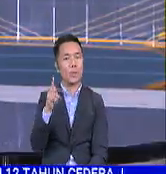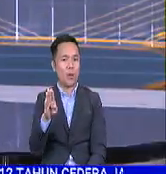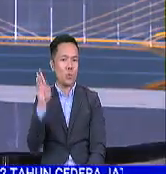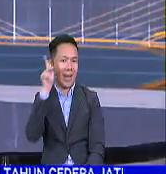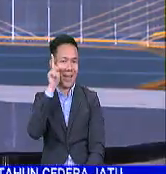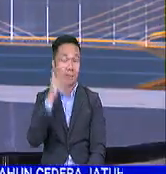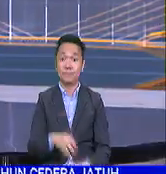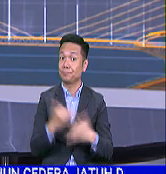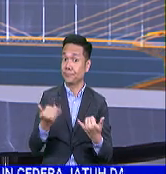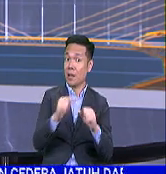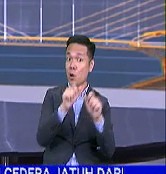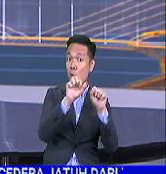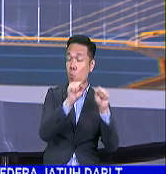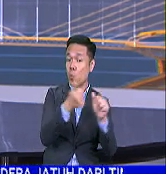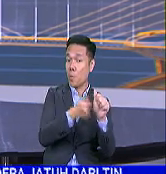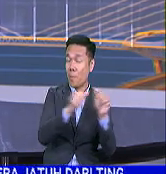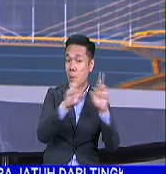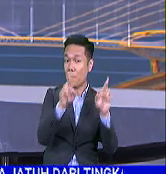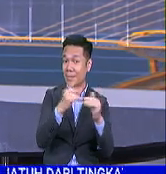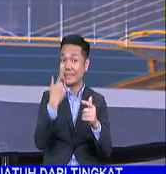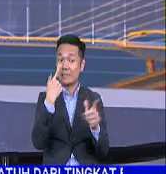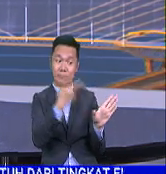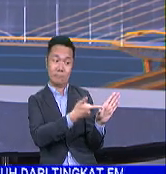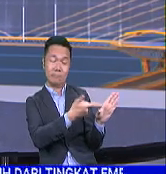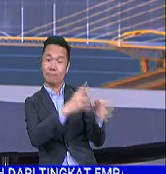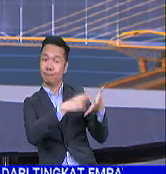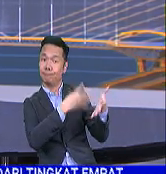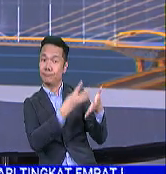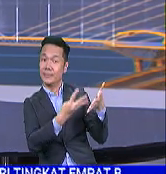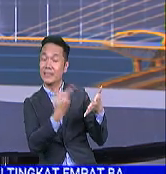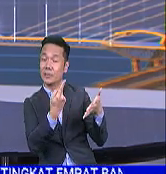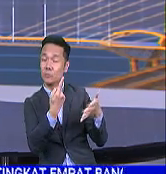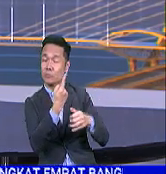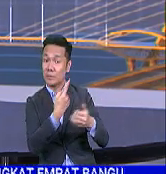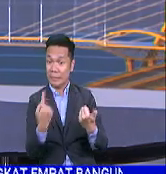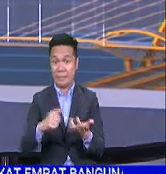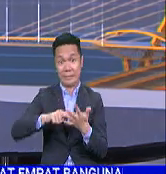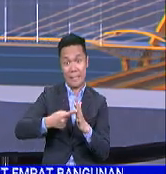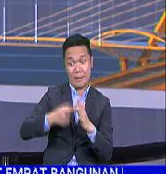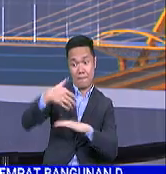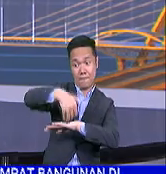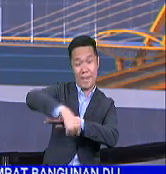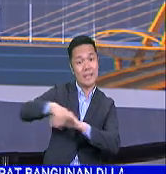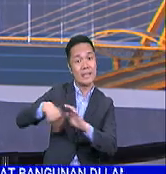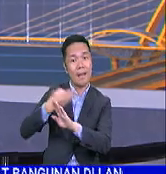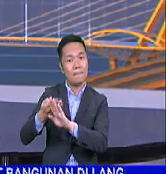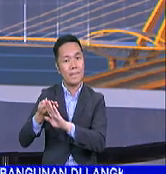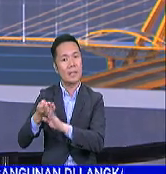Seperti biasa, setiap Rabu kita ikuti harga runcit petrol dan diesel mingguan berkuat kuasa tengah malam ini hingga 9